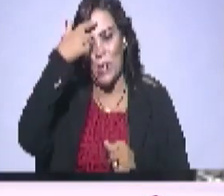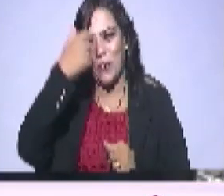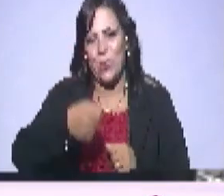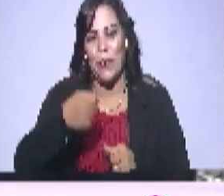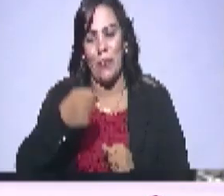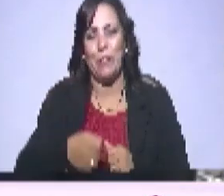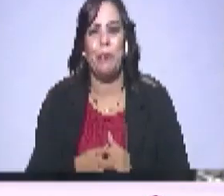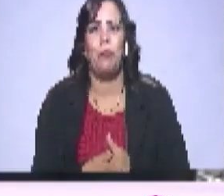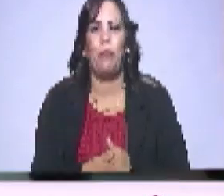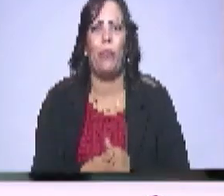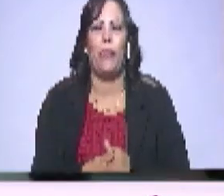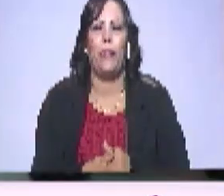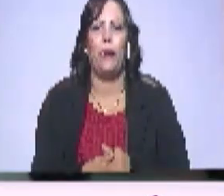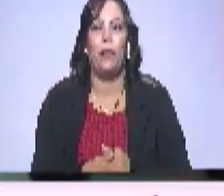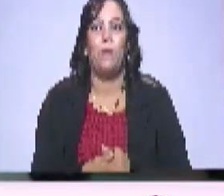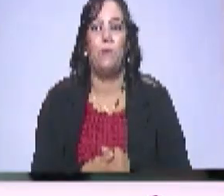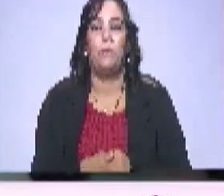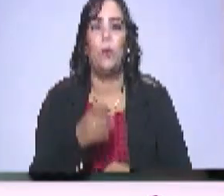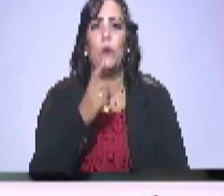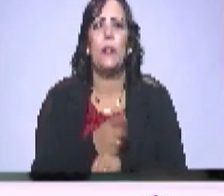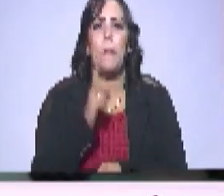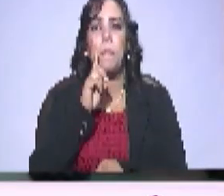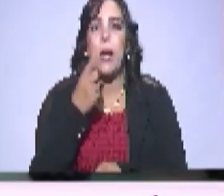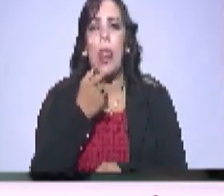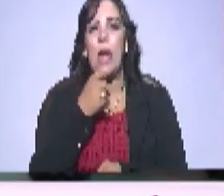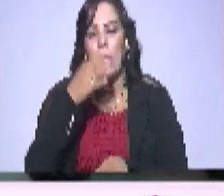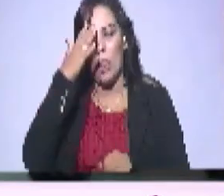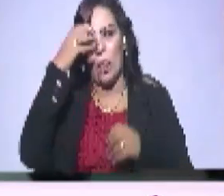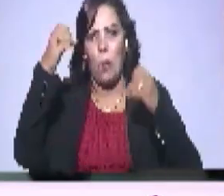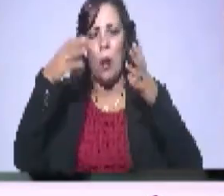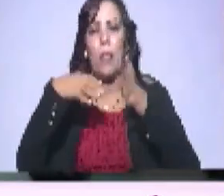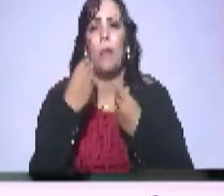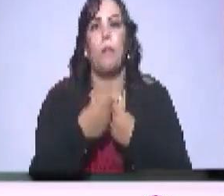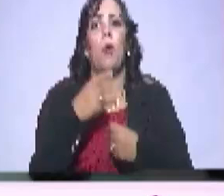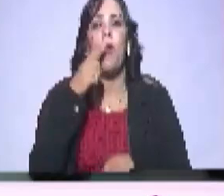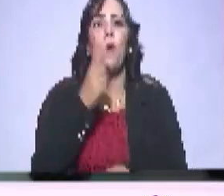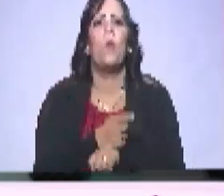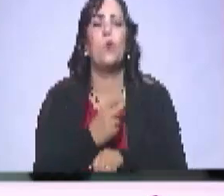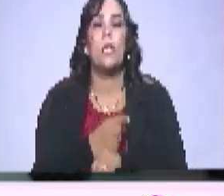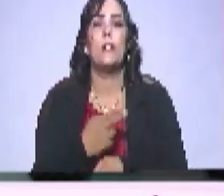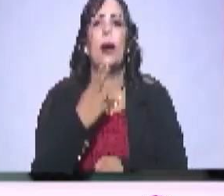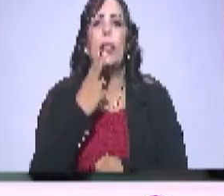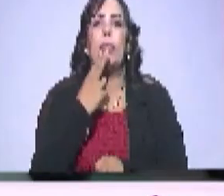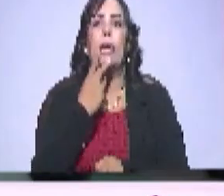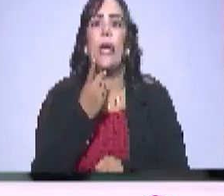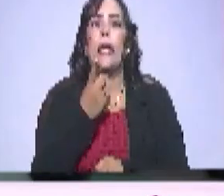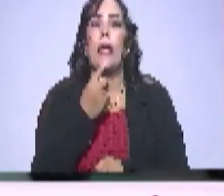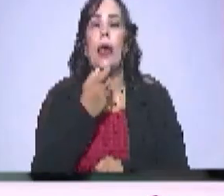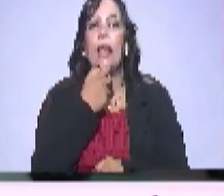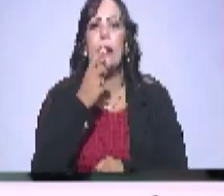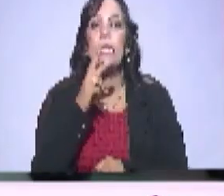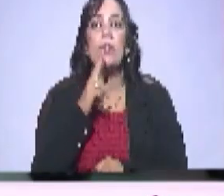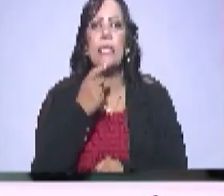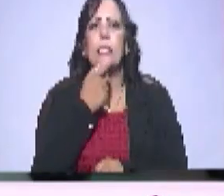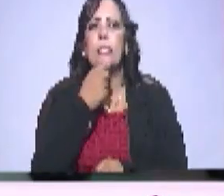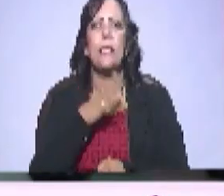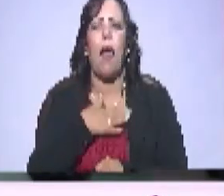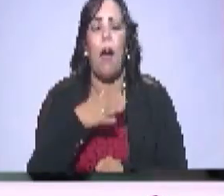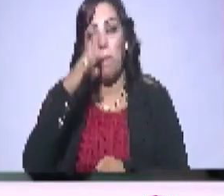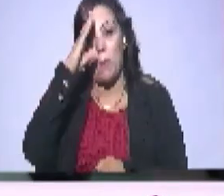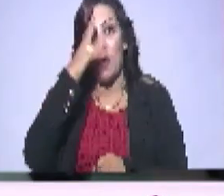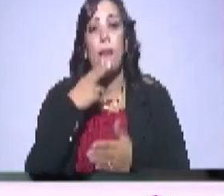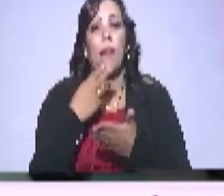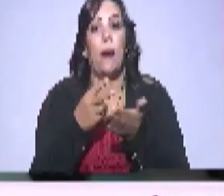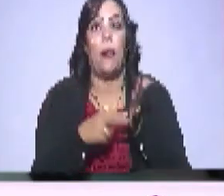طيب. وحضرتك طيبة. حضرتك طيبة أستاذ أميري، نورتينا يا فندم. هناخد أستاذة تريزا. مساء الخير. أيوة مساء الفل حبيبي.